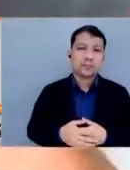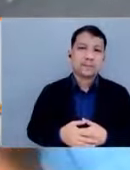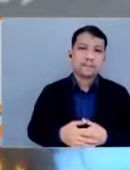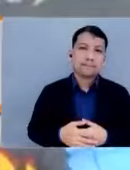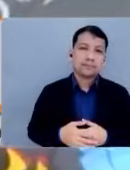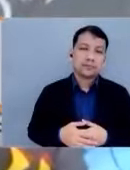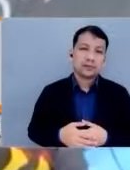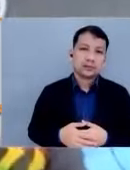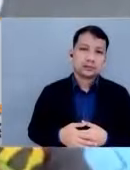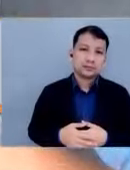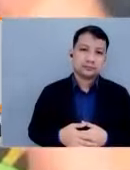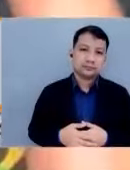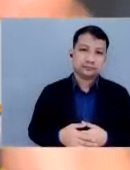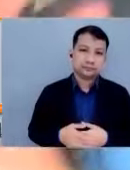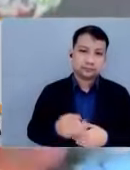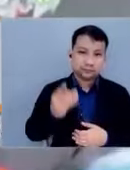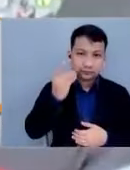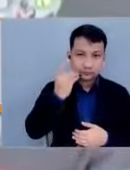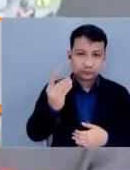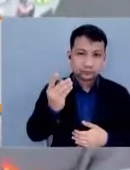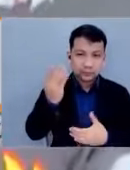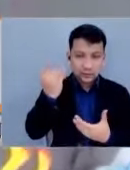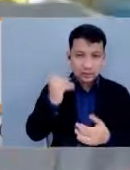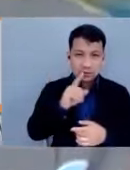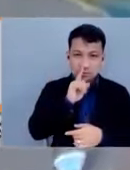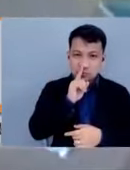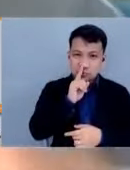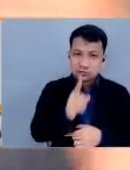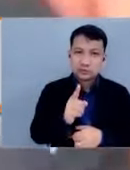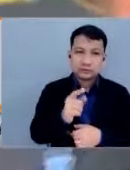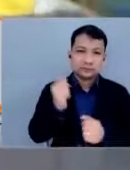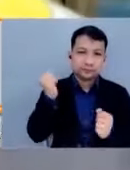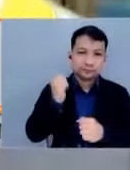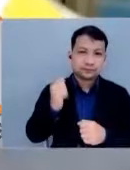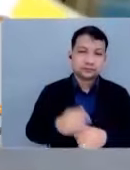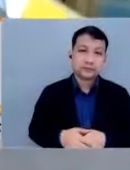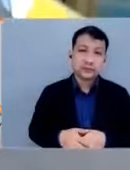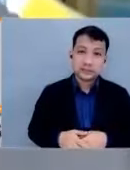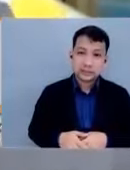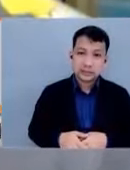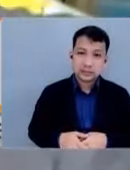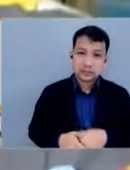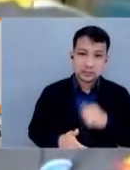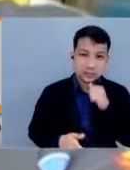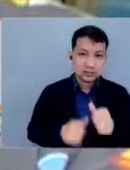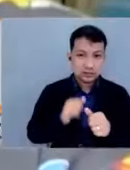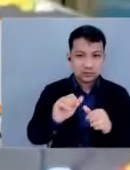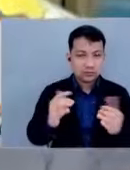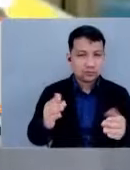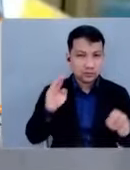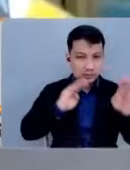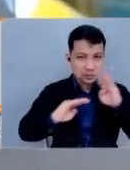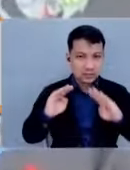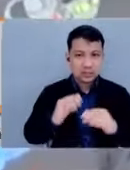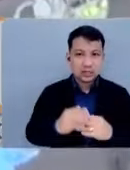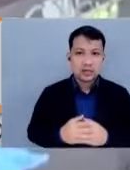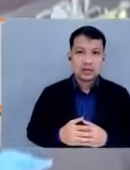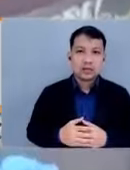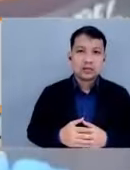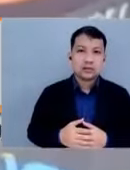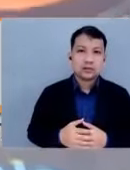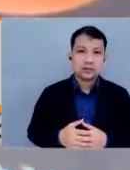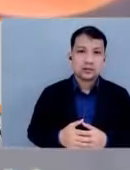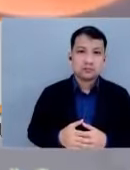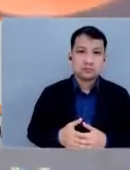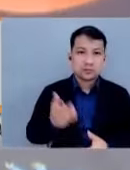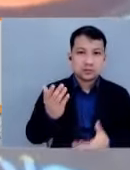Narinig ko lang naman, sana nga totoo. Yes. Ngayon kung i-deny, wala rin namang problema. Mm. Baka naman